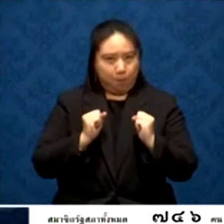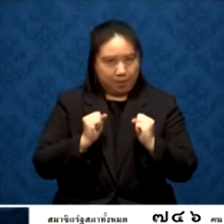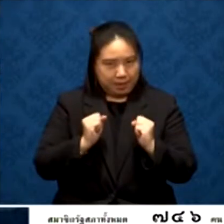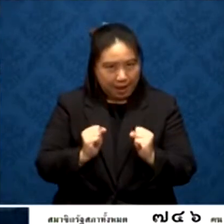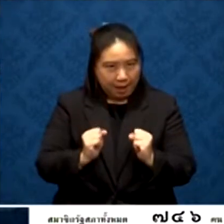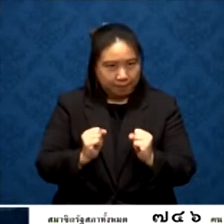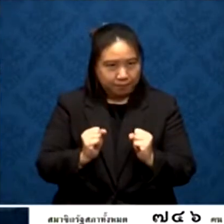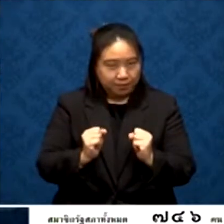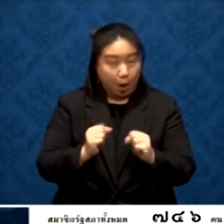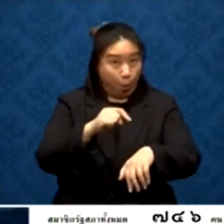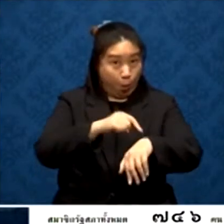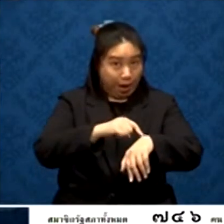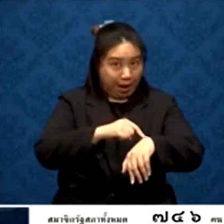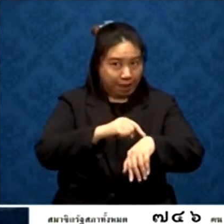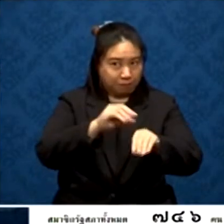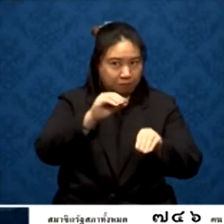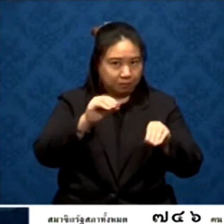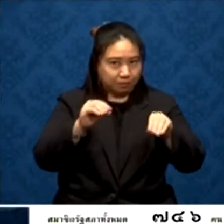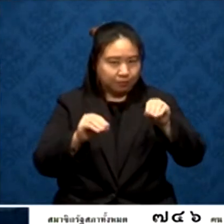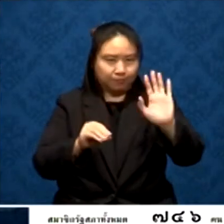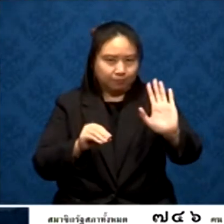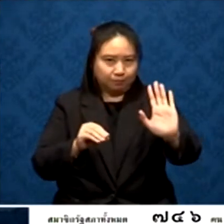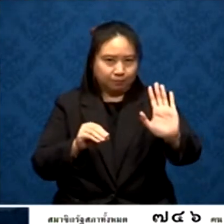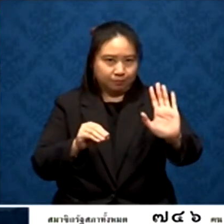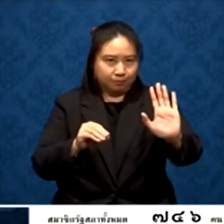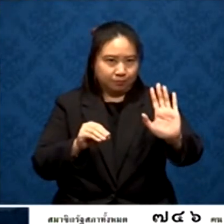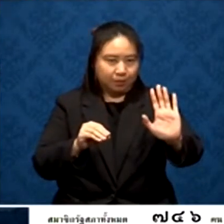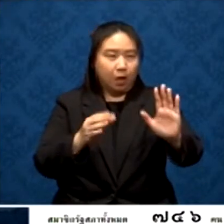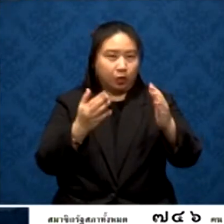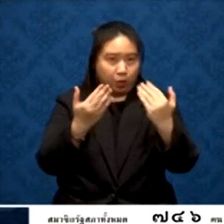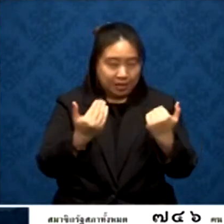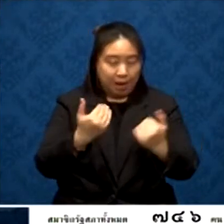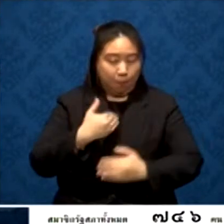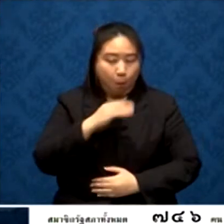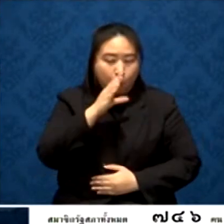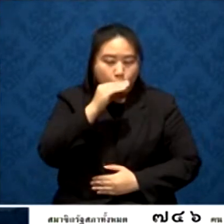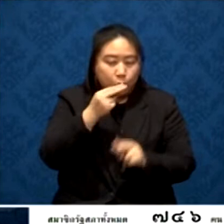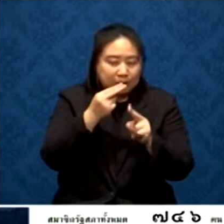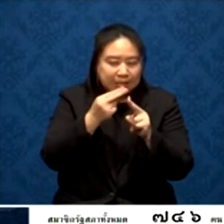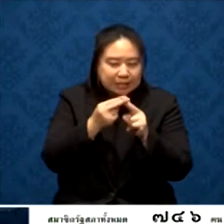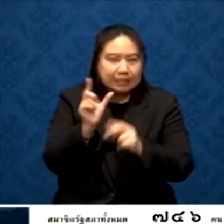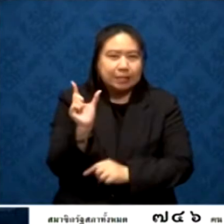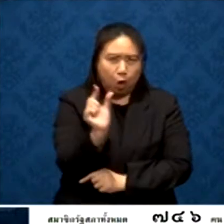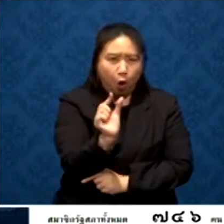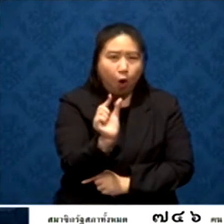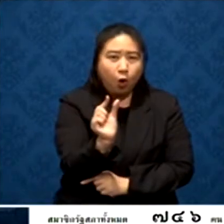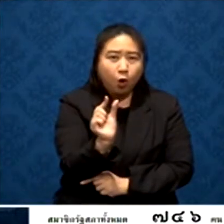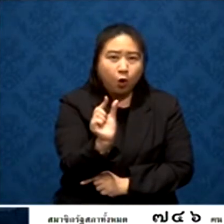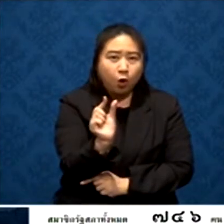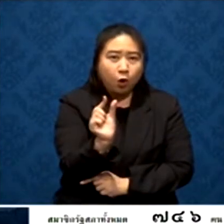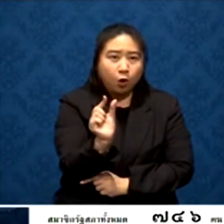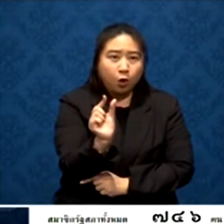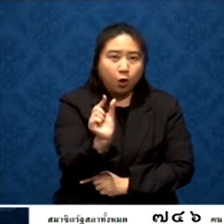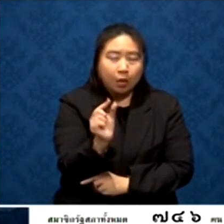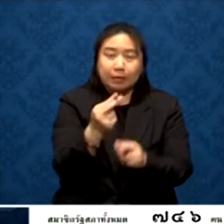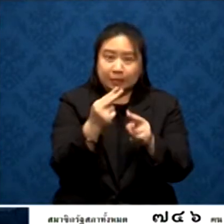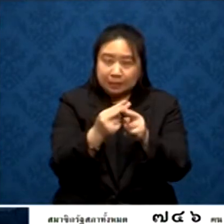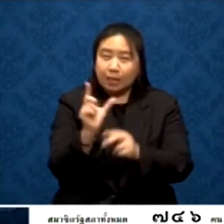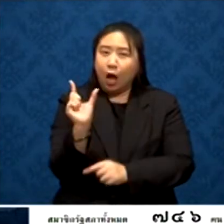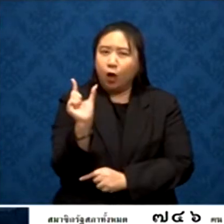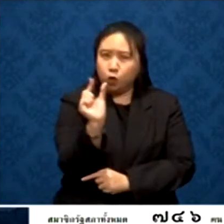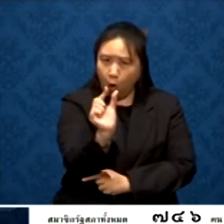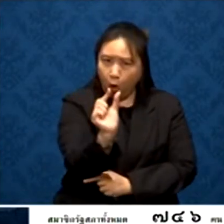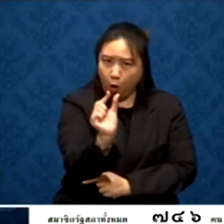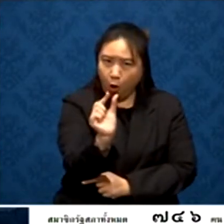ลาอย่าเพิ่งเดินนะครับ ครับก็พยายามให้ ผมใช้ตัวย่อแล้วท่านประธาน ข้างนอกให้มากนะครับ แล้วผมก็ใช้ตัวย่อแล้วผมก็